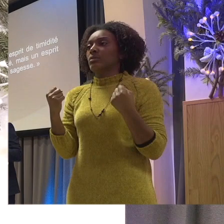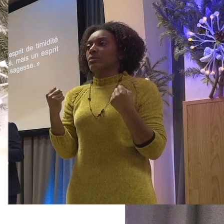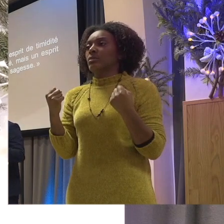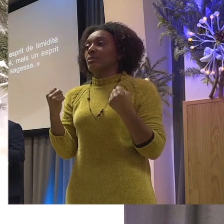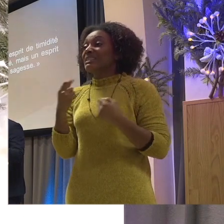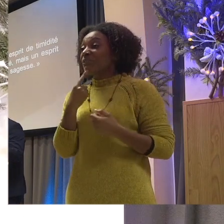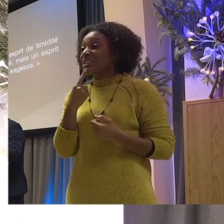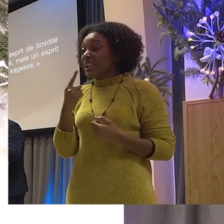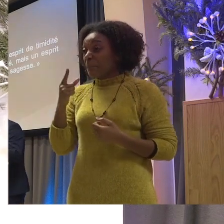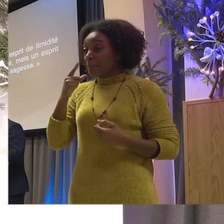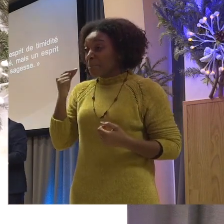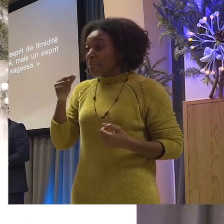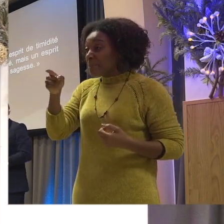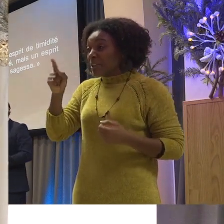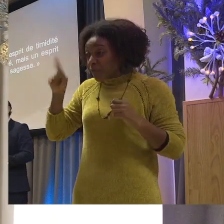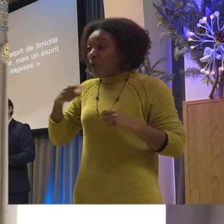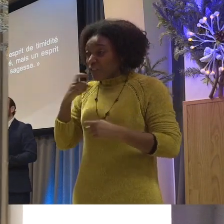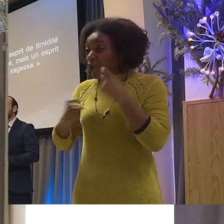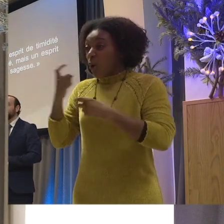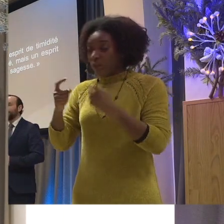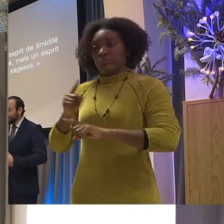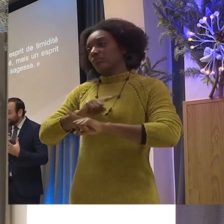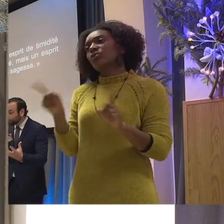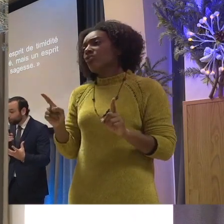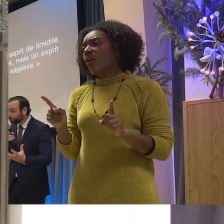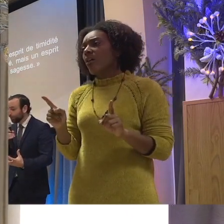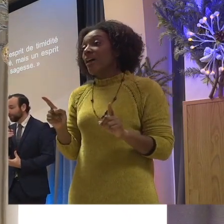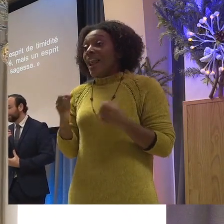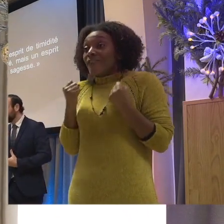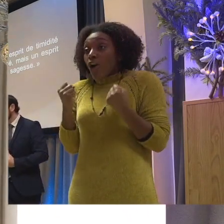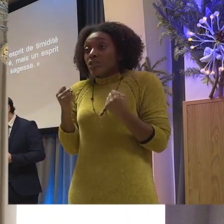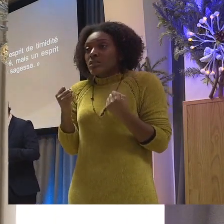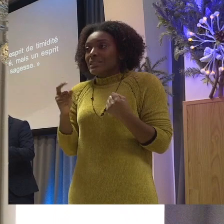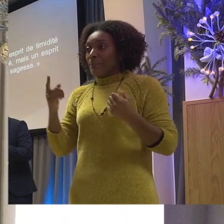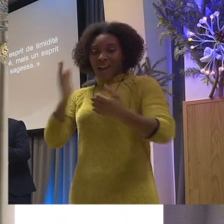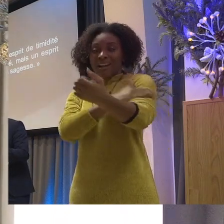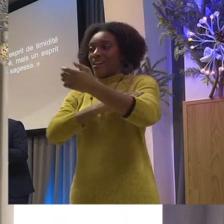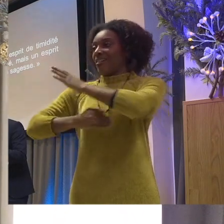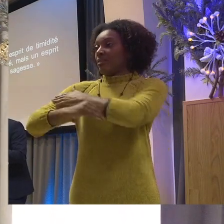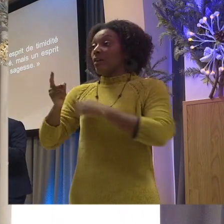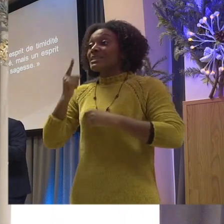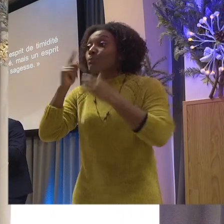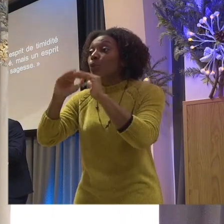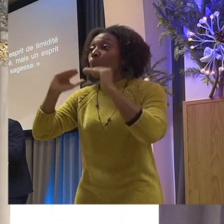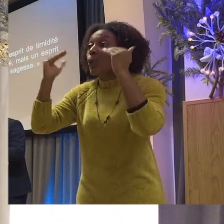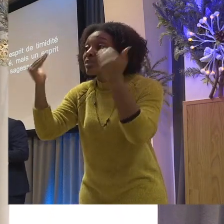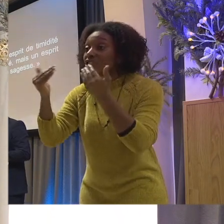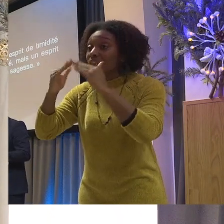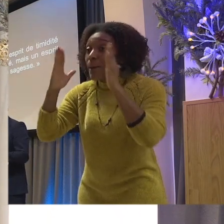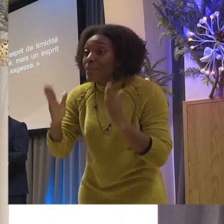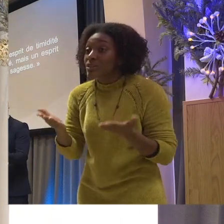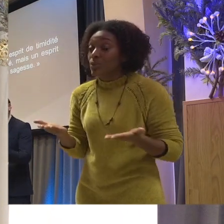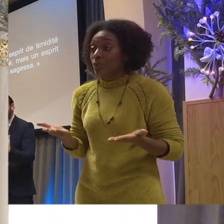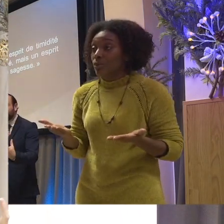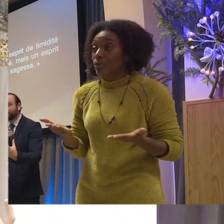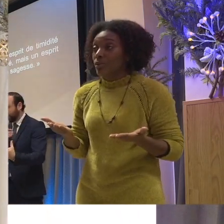force, tu dois être violent. Mais la force que Dieu te donne, c'est pour protéger ta maison et